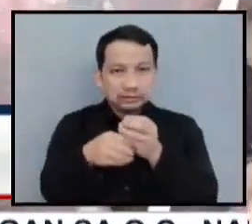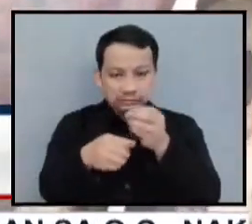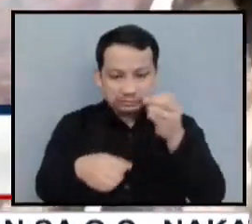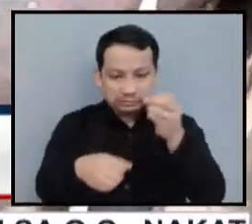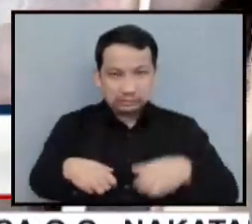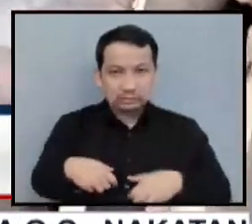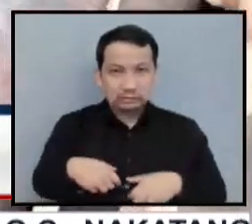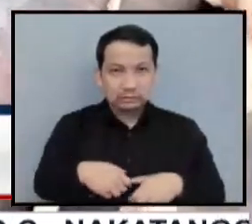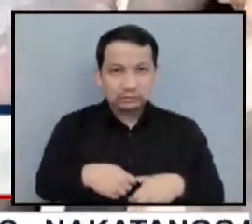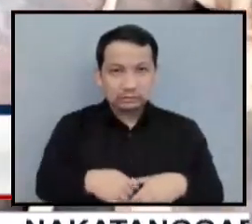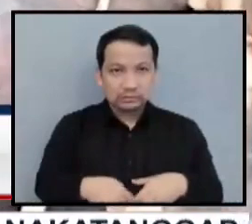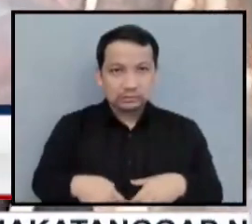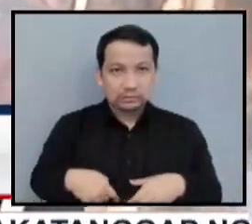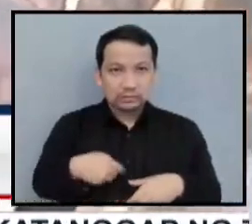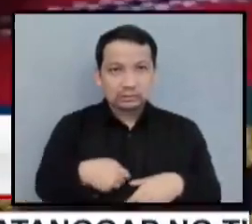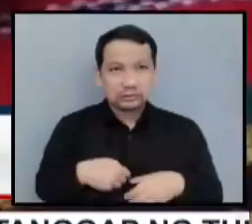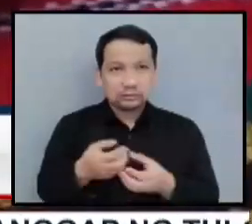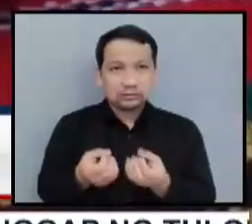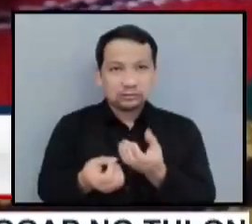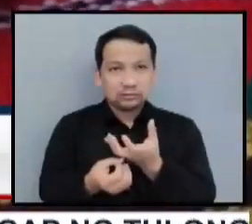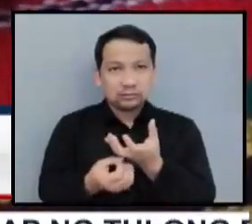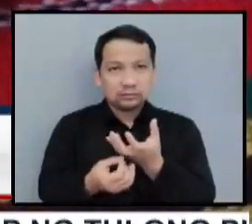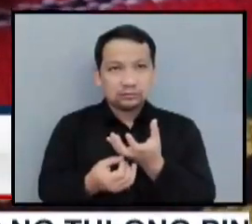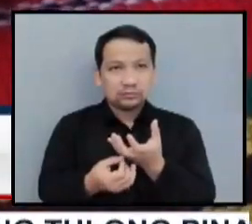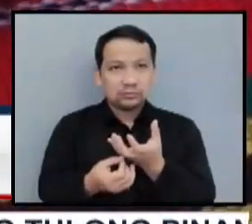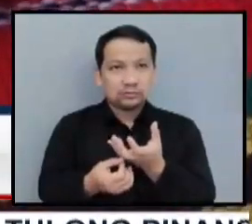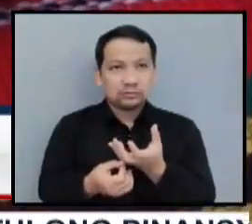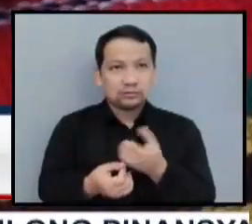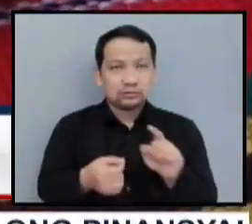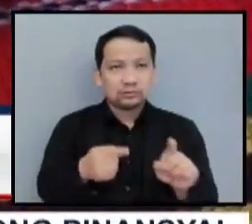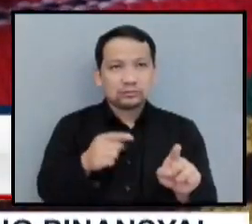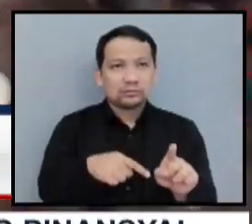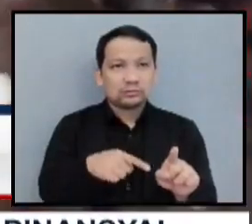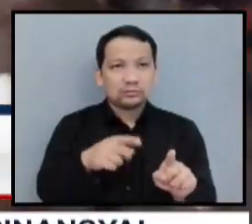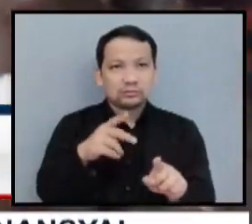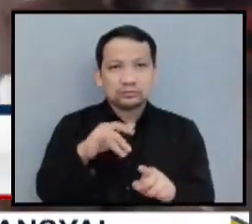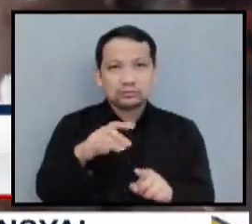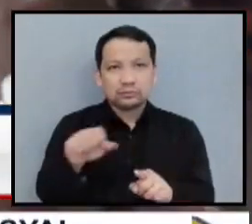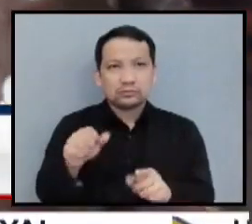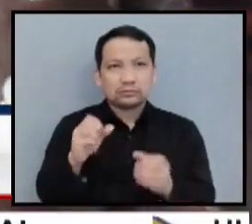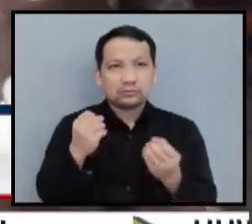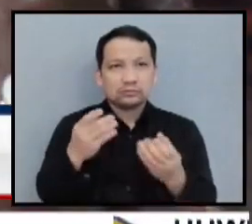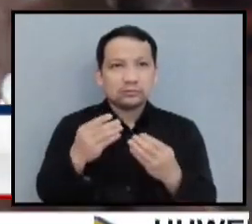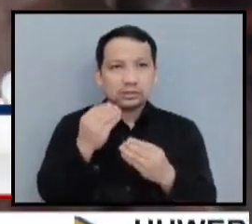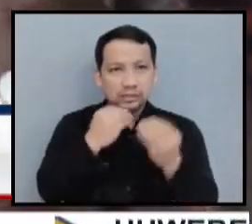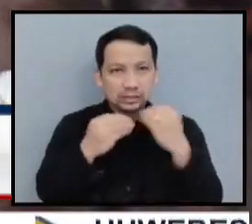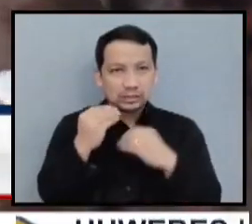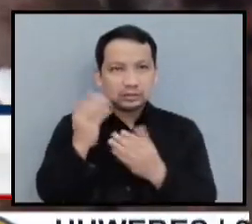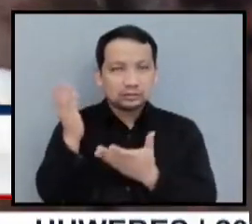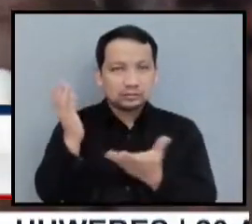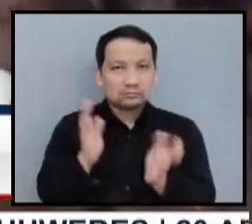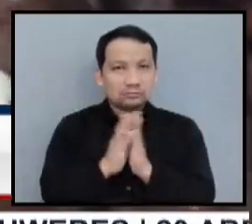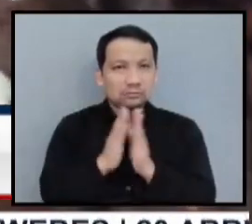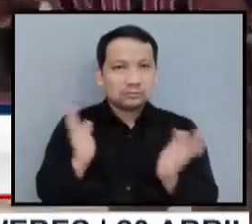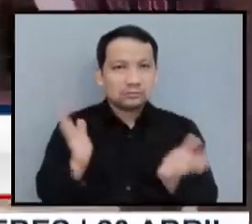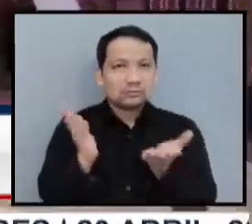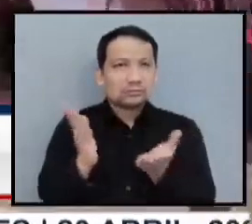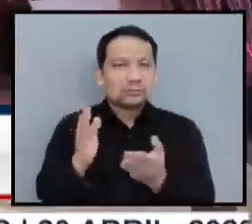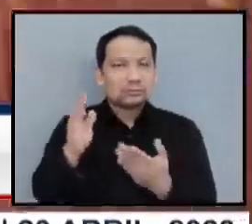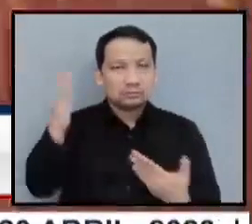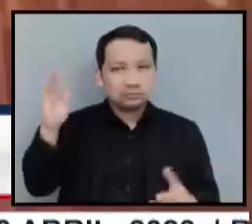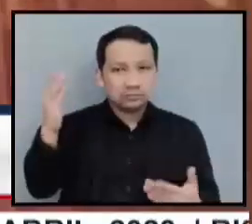at iniluluto sa kumukulong sabaw. Isa lamang ang pinunag sa maraming pagkain ipinagmamalaki ng mga